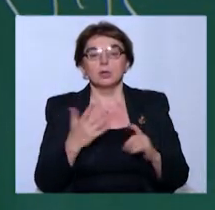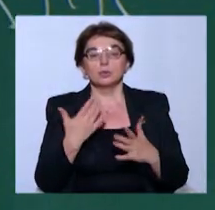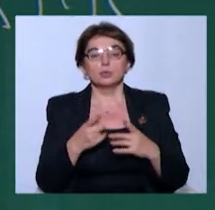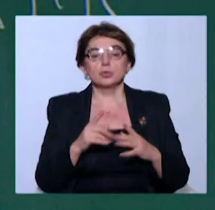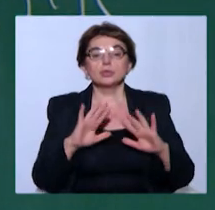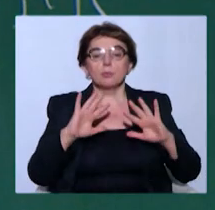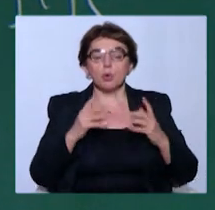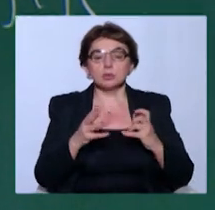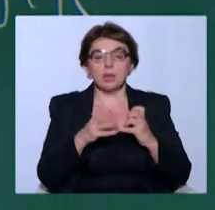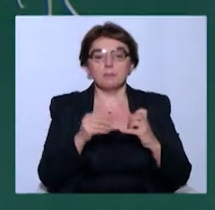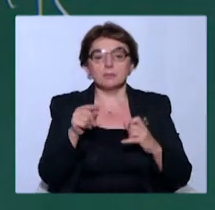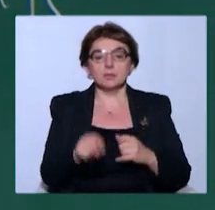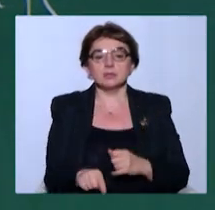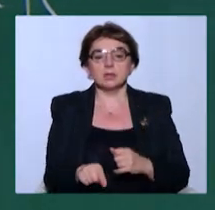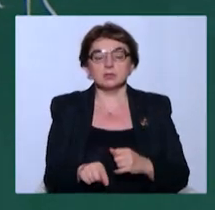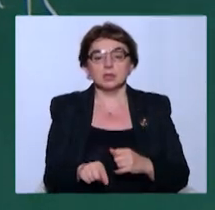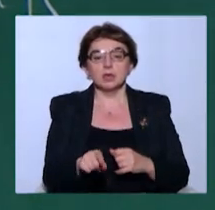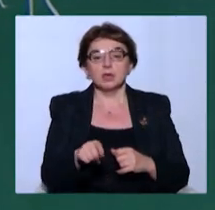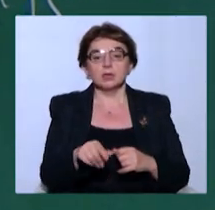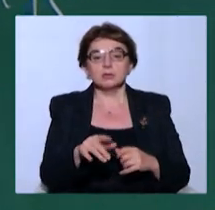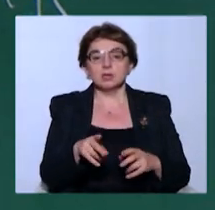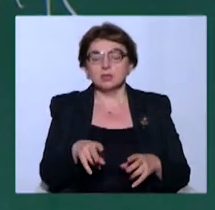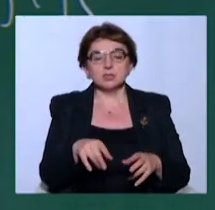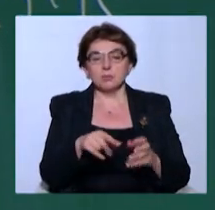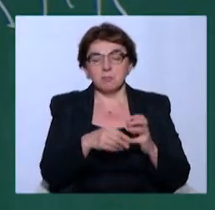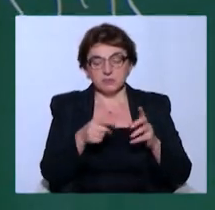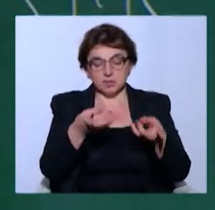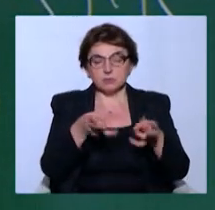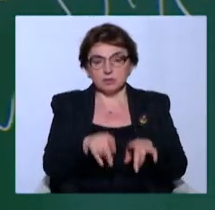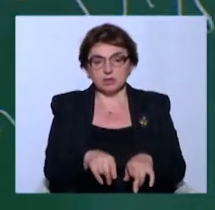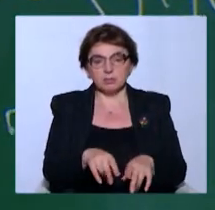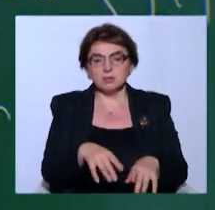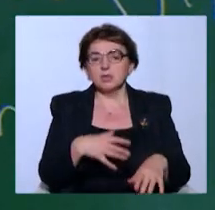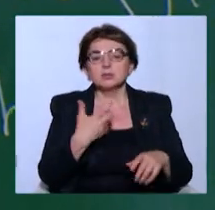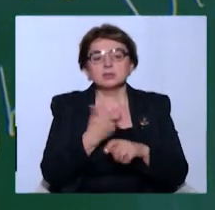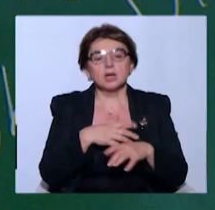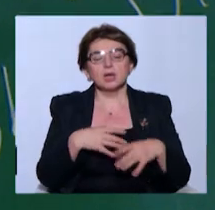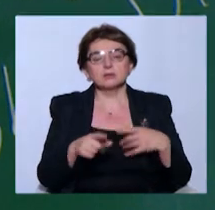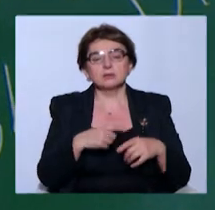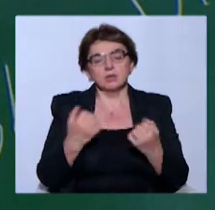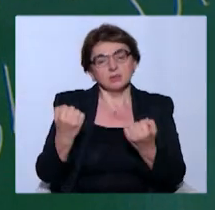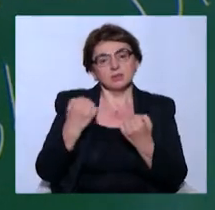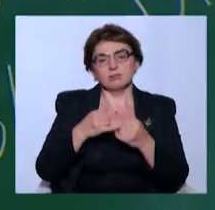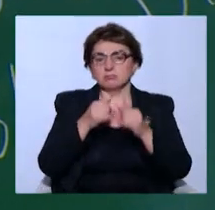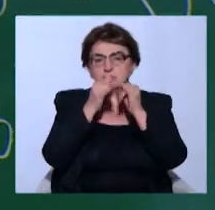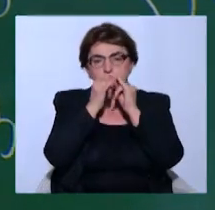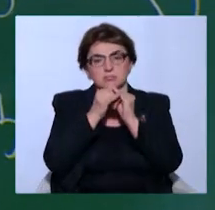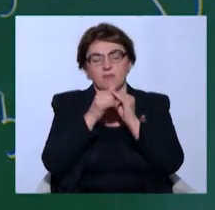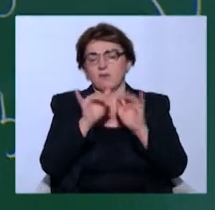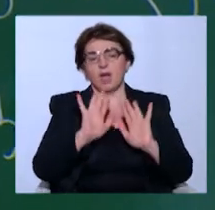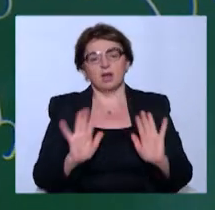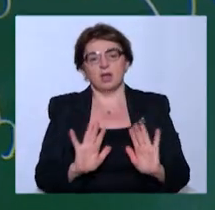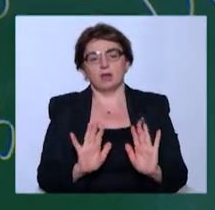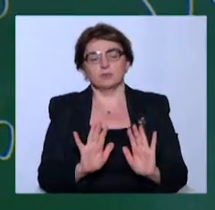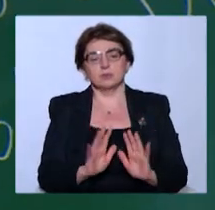რომ მიწასთან ის პირიქით ხელი შეუშალა ორგანიზმის გადარჩენას. შეიძლება მოვიყვანოთ